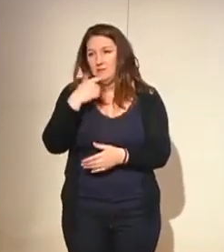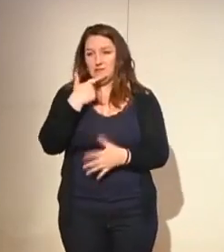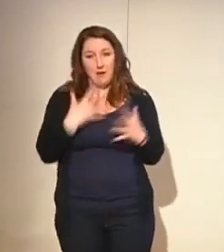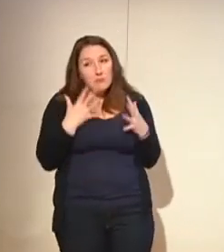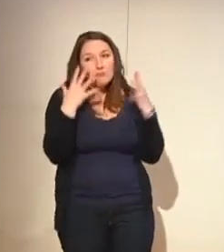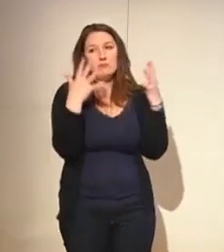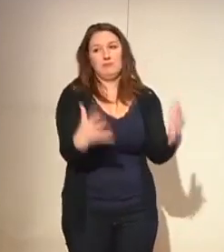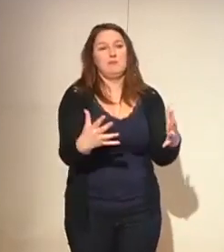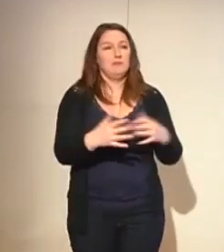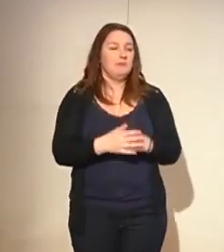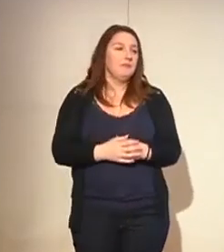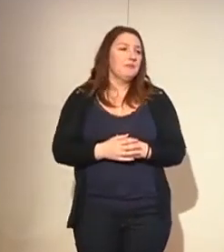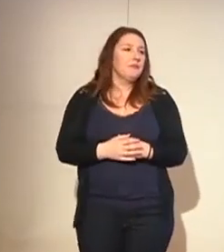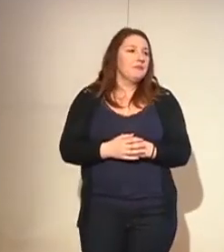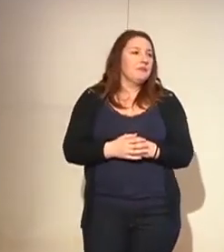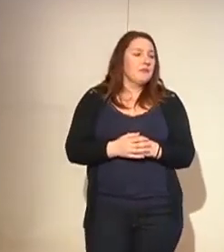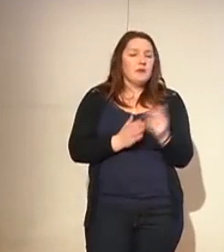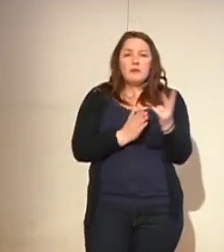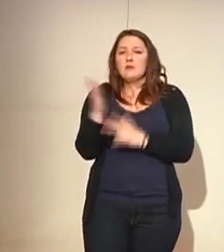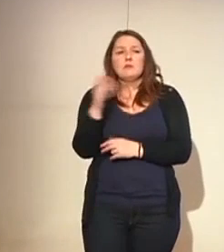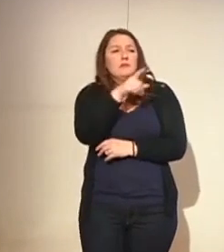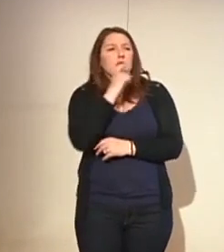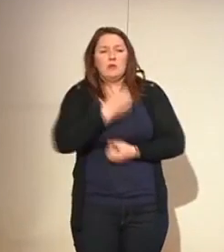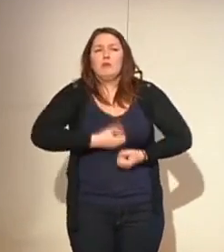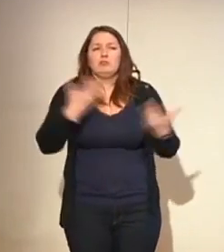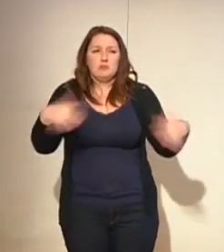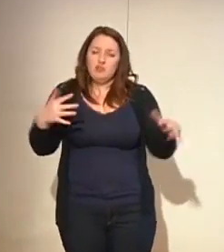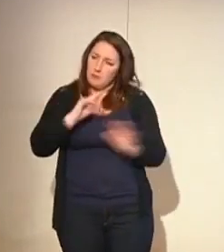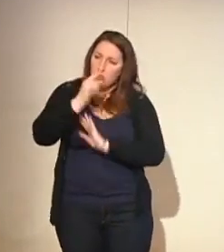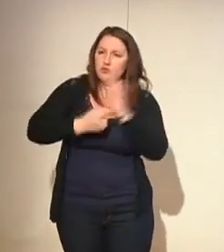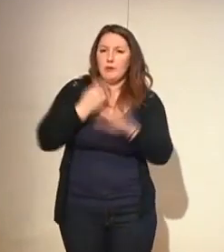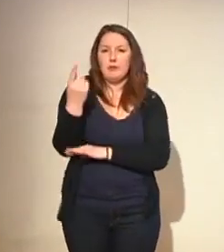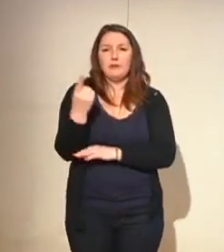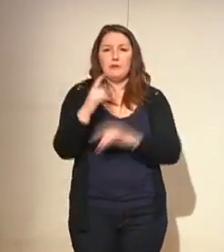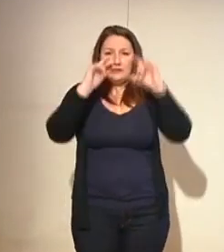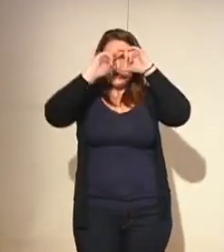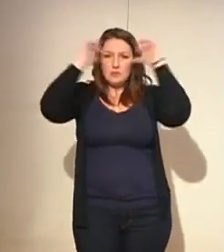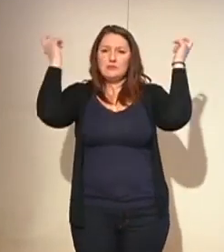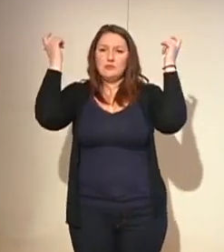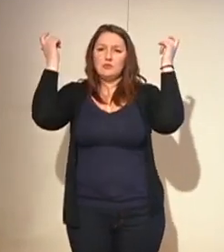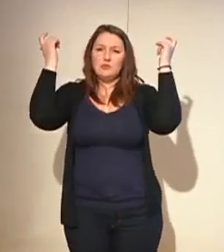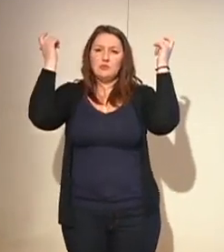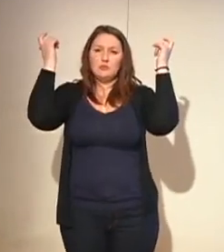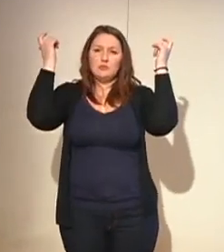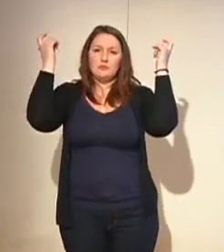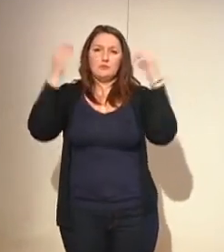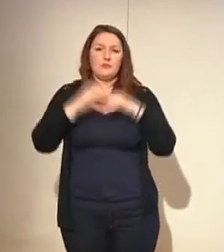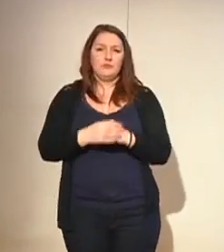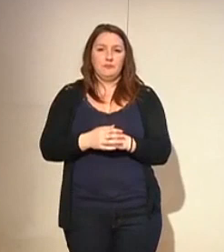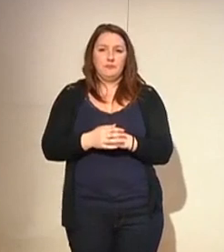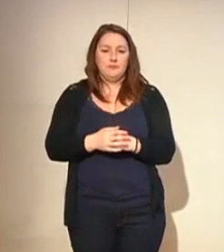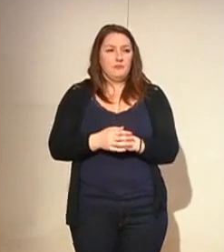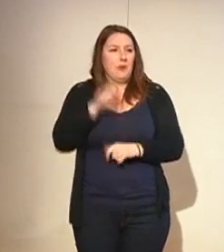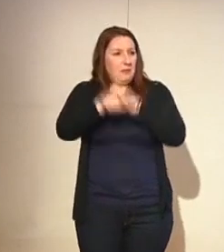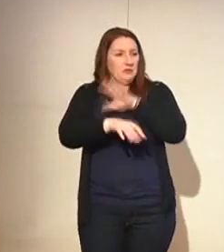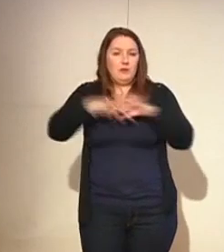deuxè et même si Paul Bron l'a évoqué je l'évoquerai aussi c'est celui du statut de l'élu local un rapport parlementaire des sénateurs